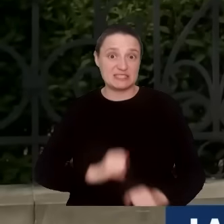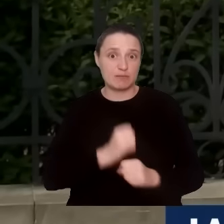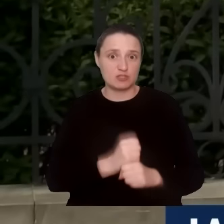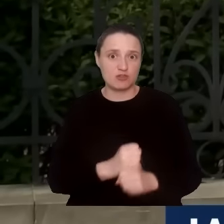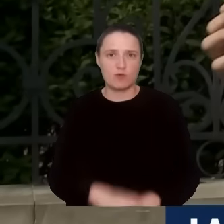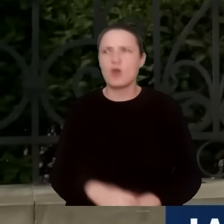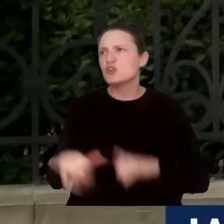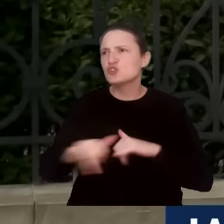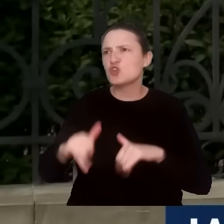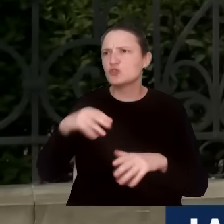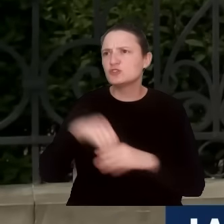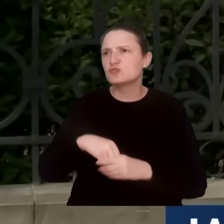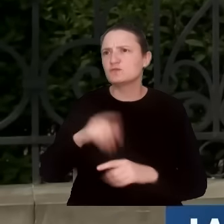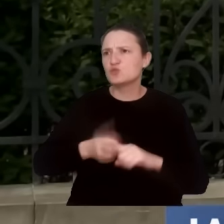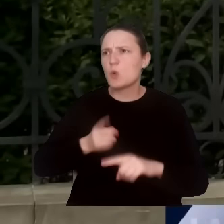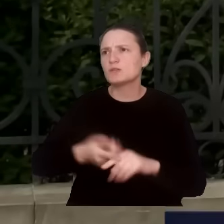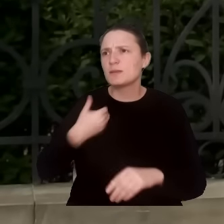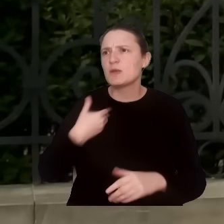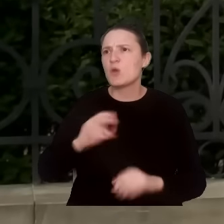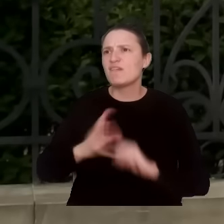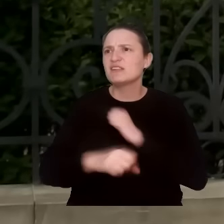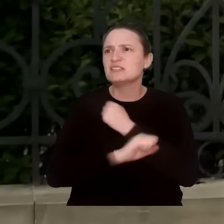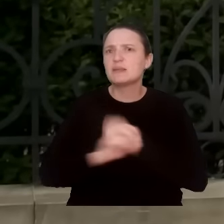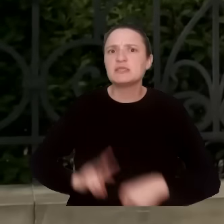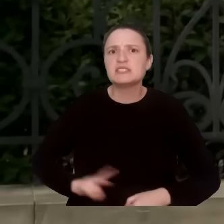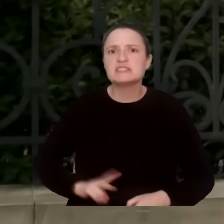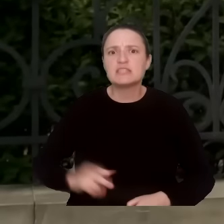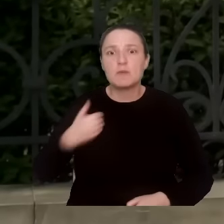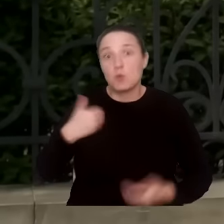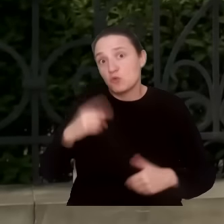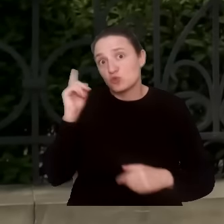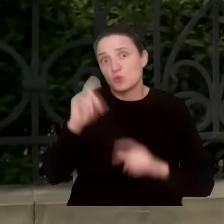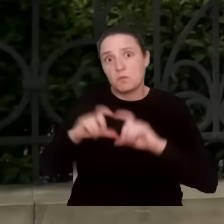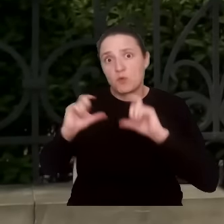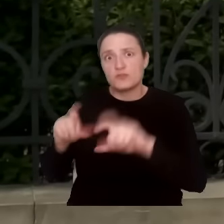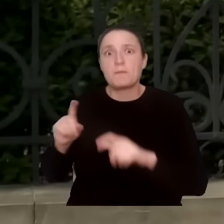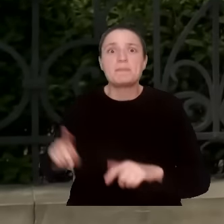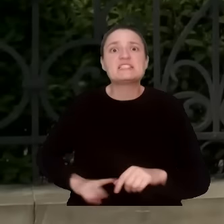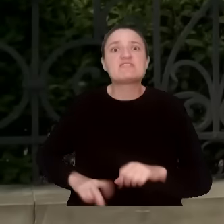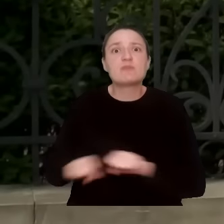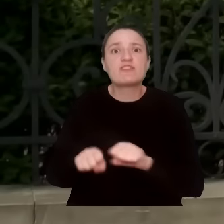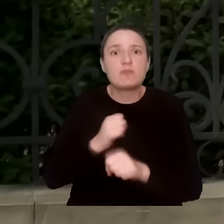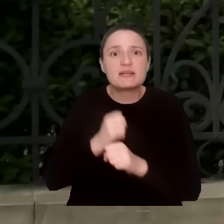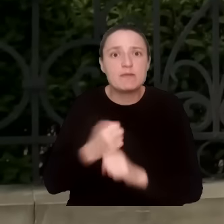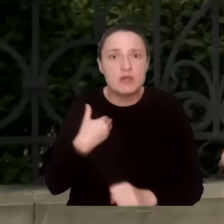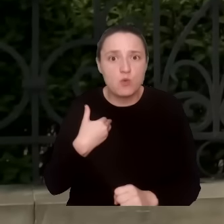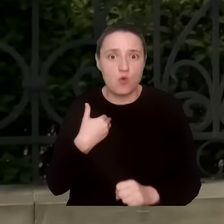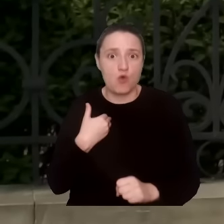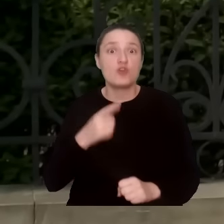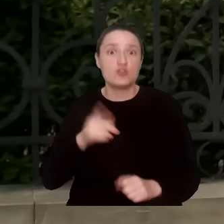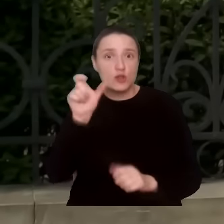Platformy Obywatelskiej, wiceminister, który urzędował być może w tym budynku, w Ministerstwie Sprawiedliwości, którego powołał Donald